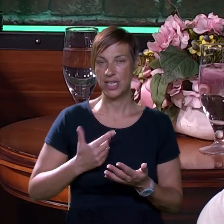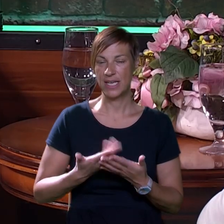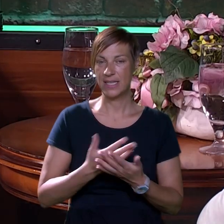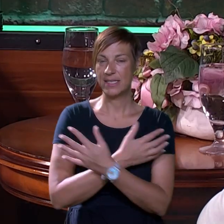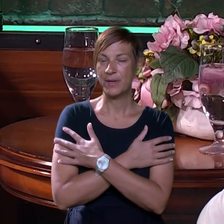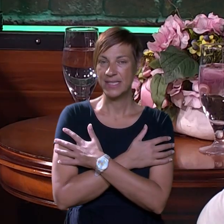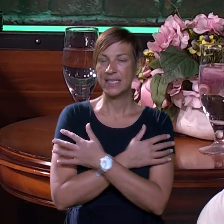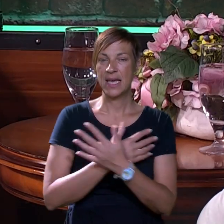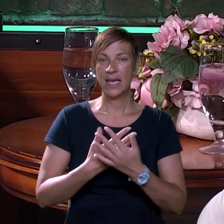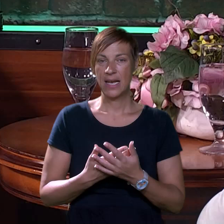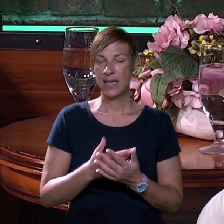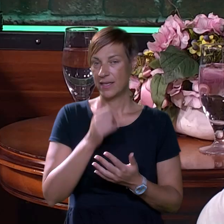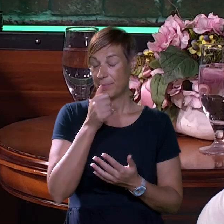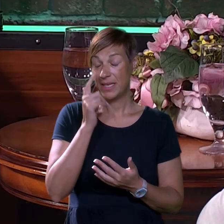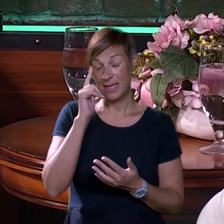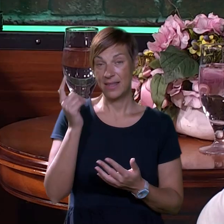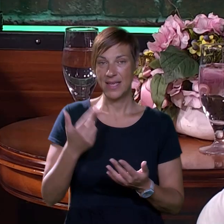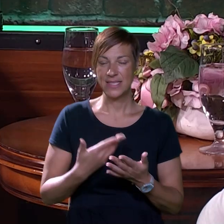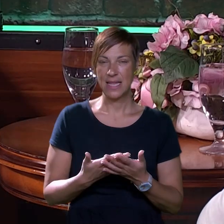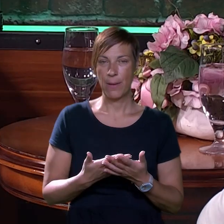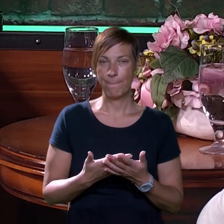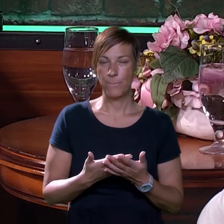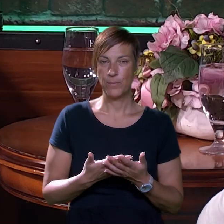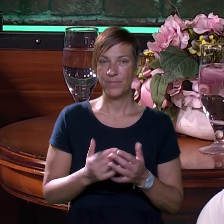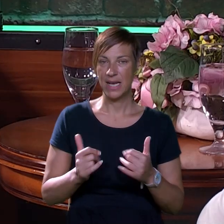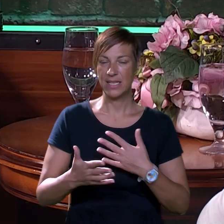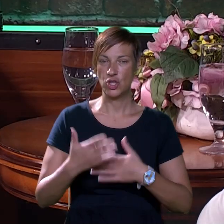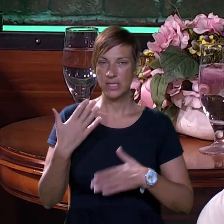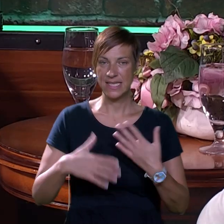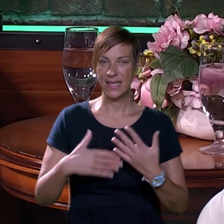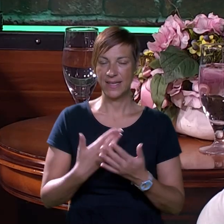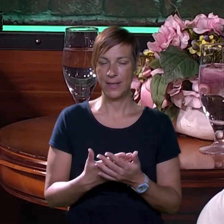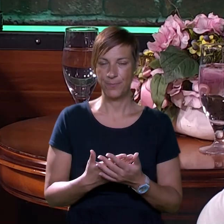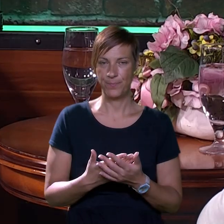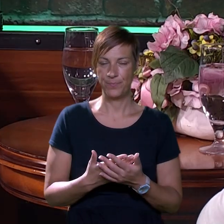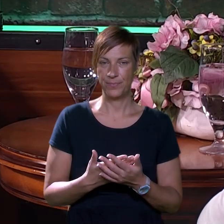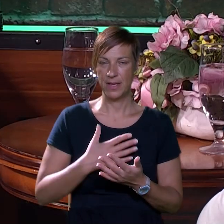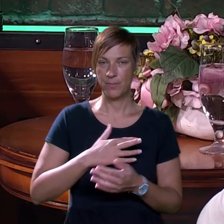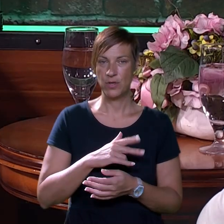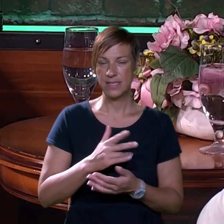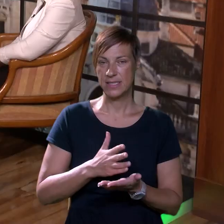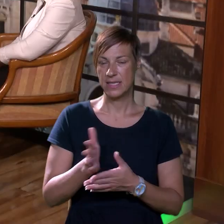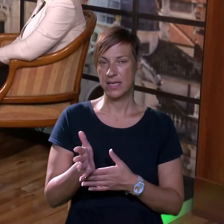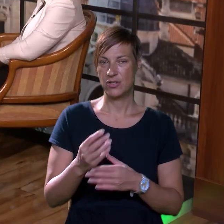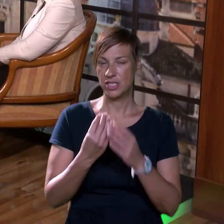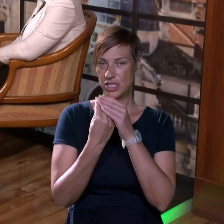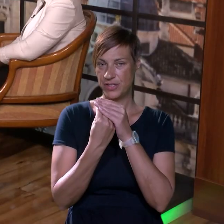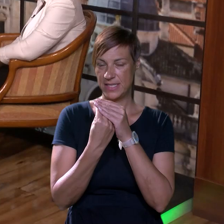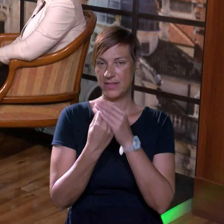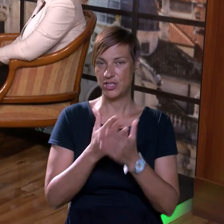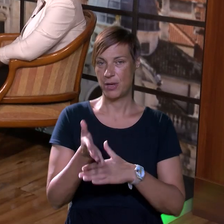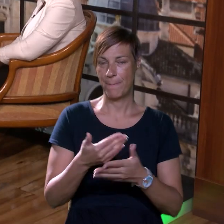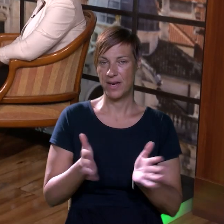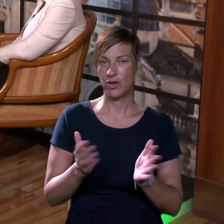i ispratiti sa zagrljajem, jer nikad ne znamo da nam je to zadnje. Moj sin je otišao sa sendvičem